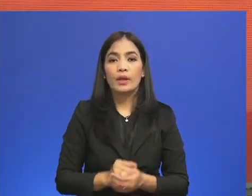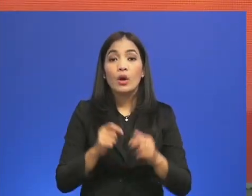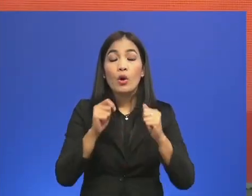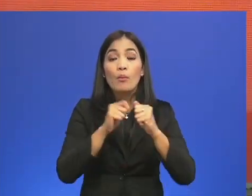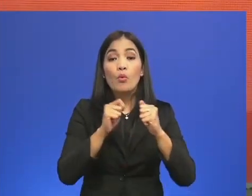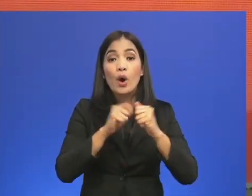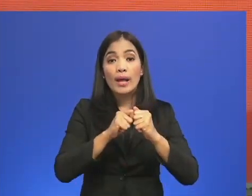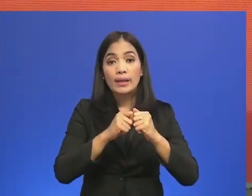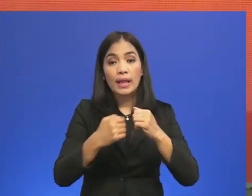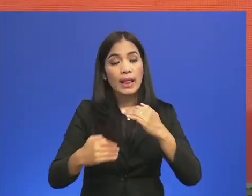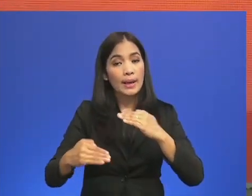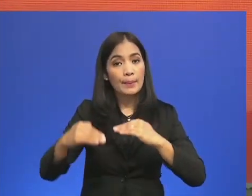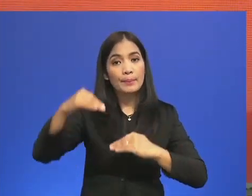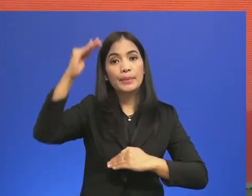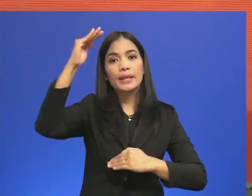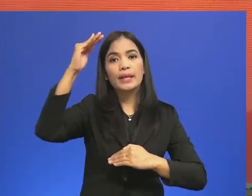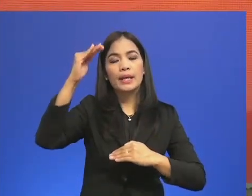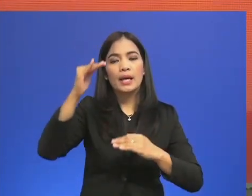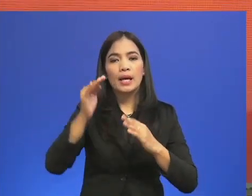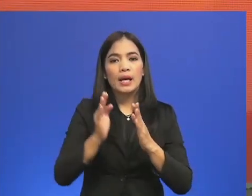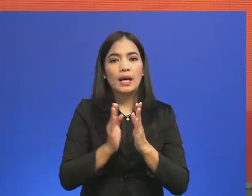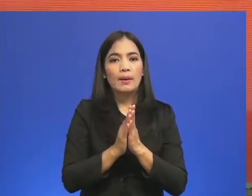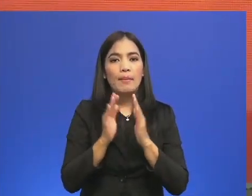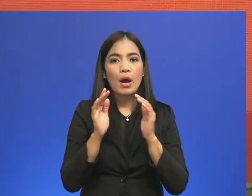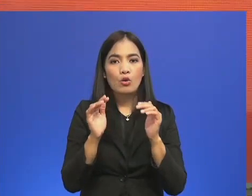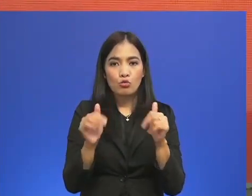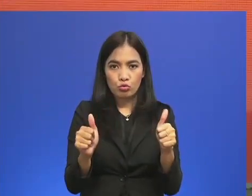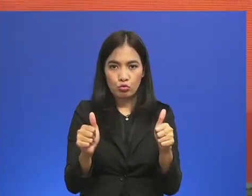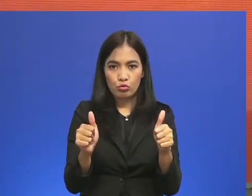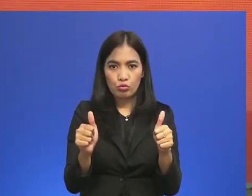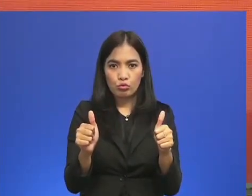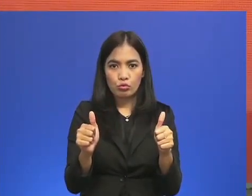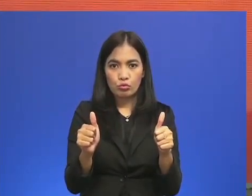membuat lebih berkualitas.